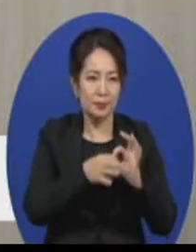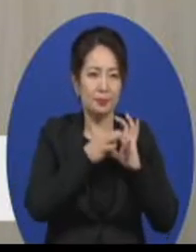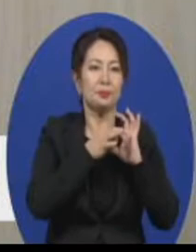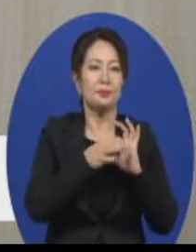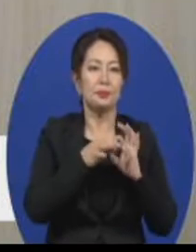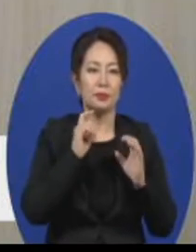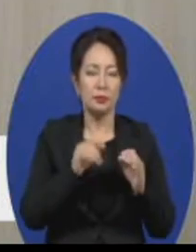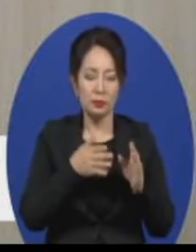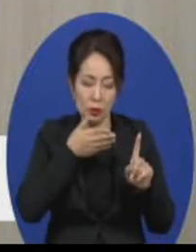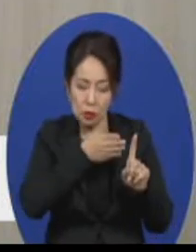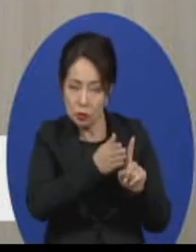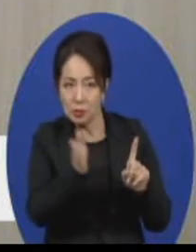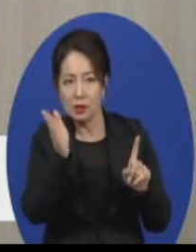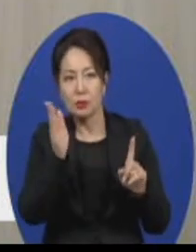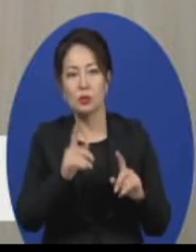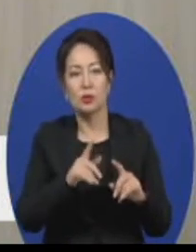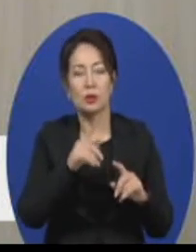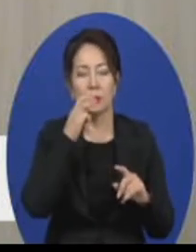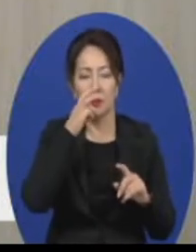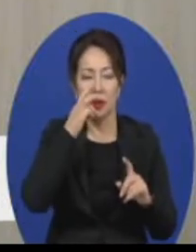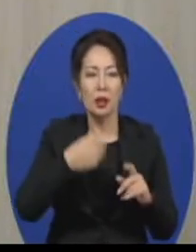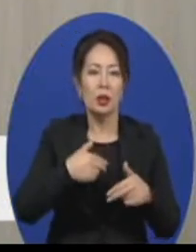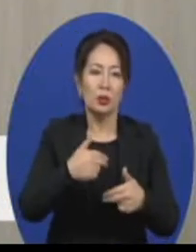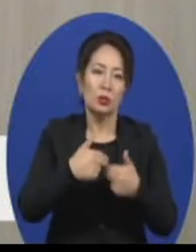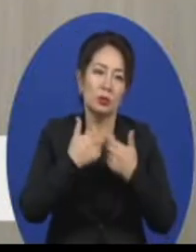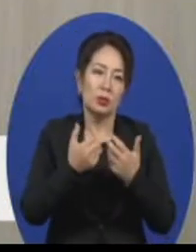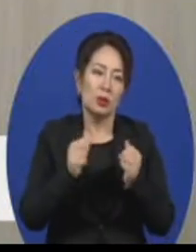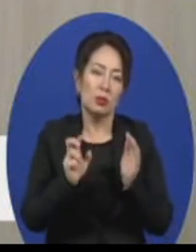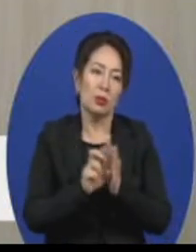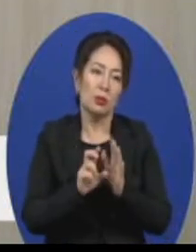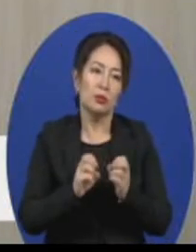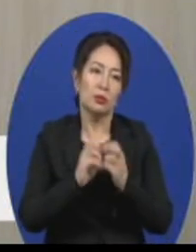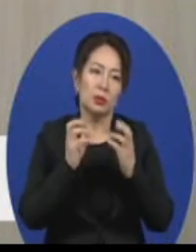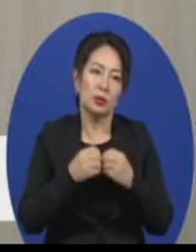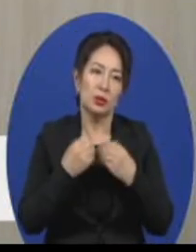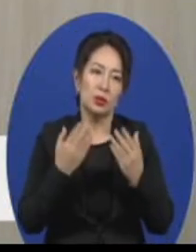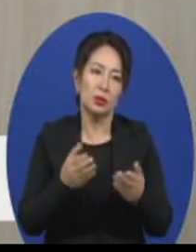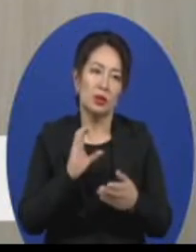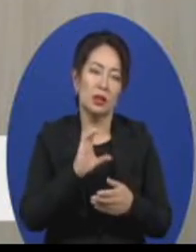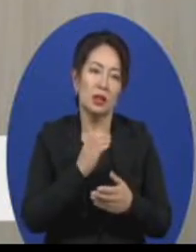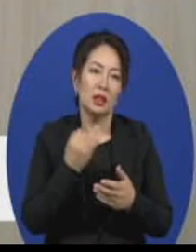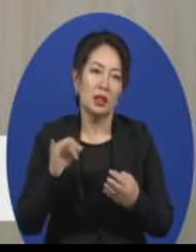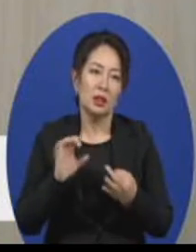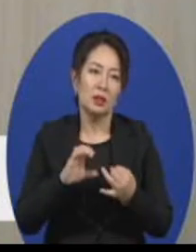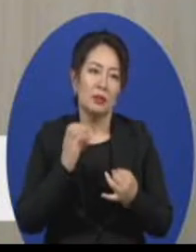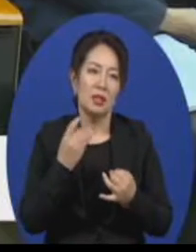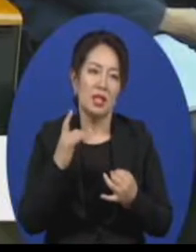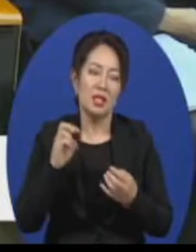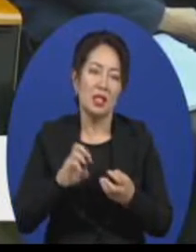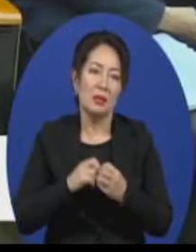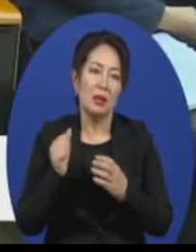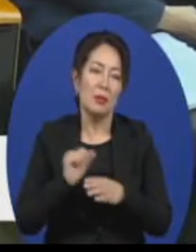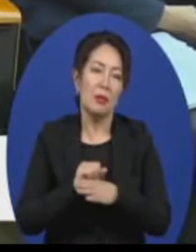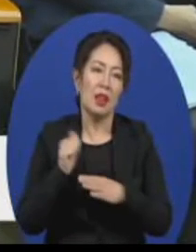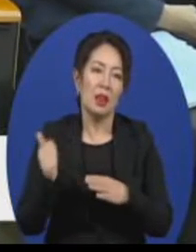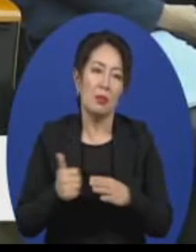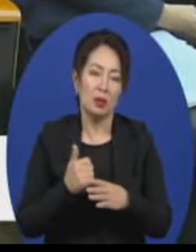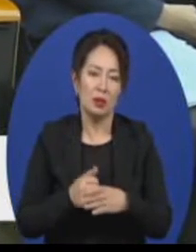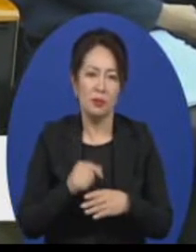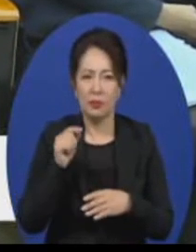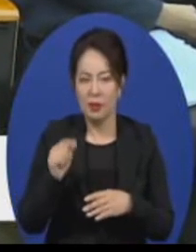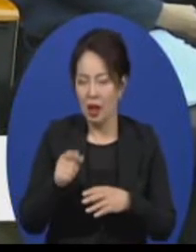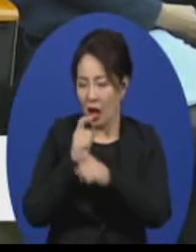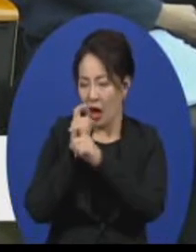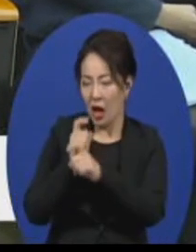хангасан тэр шугамаараа одоо бас мэдээлэл тусламжаа авахын боломжийг бүрдүүлсэн ийм системийг хийгээд бэлэн болголоо.